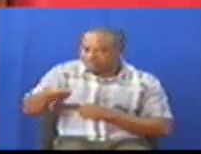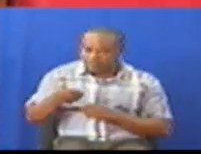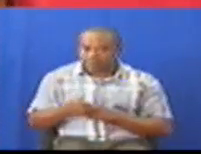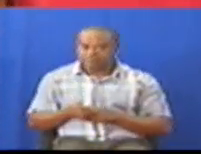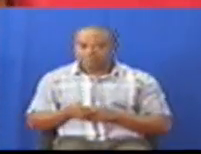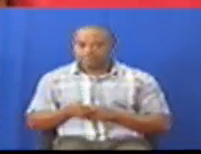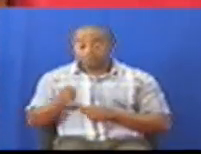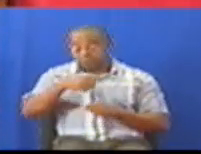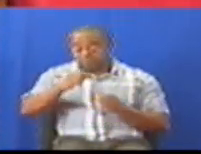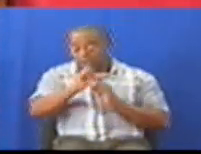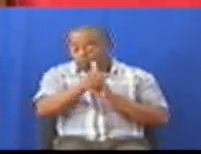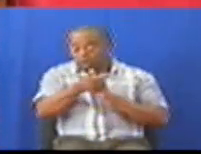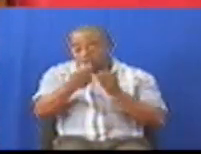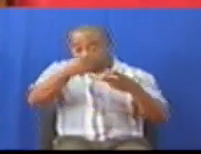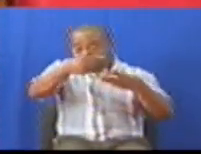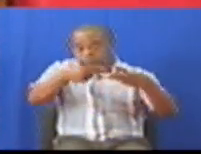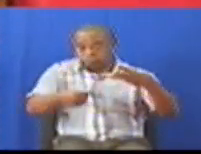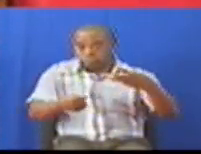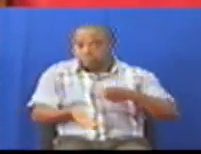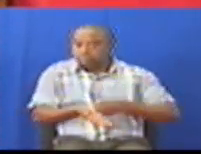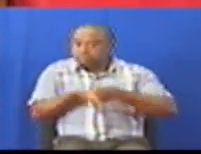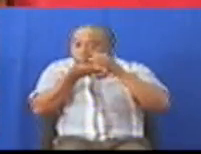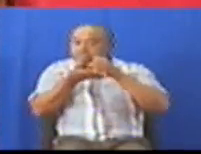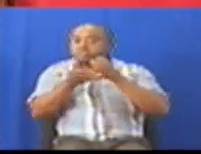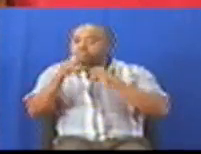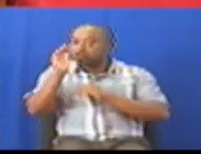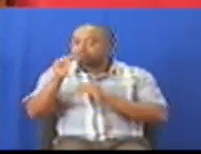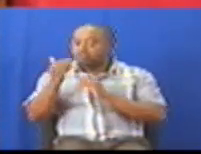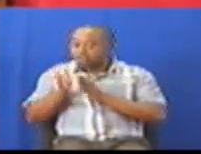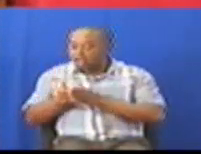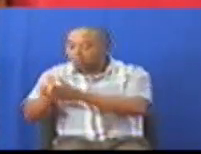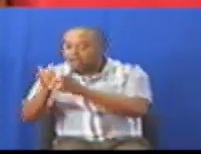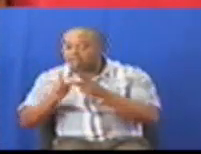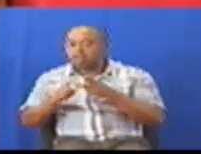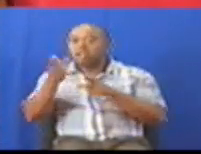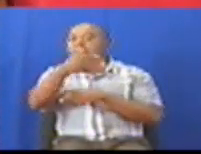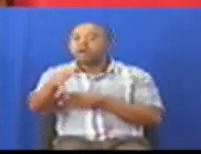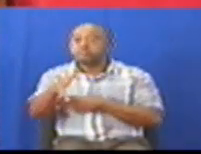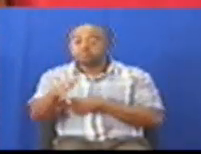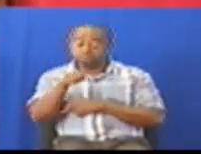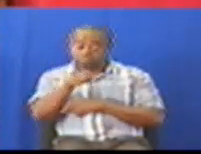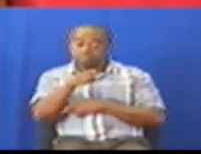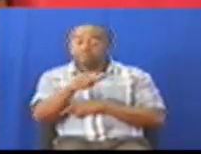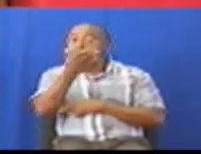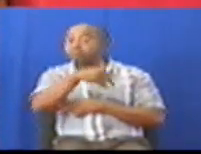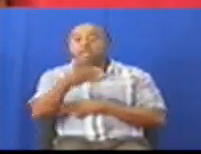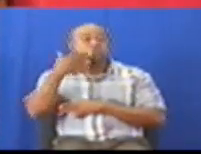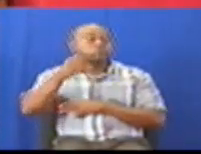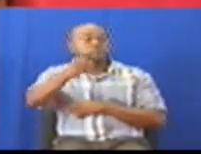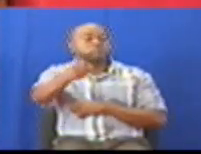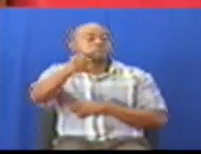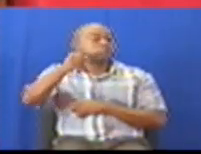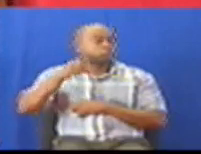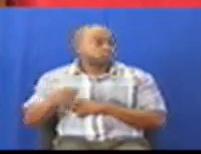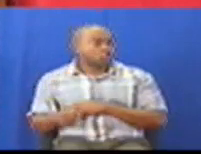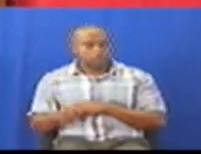hizi zitasaidia sana barabara, zitasaidia sana maji ambayo ni jambo muhimu sana,